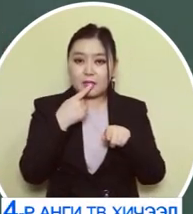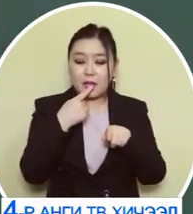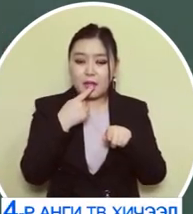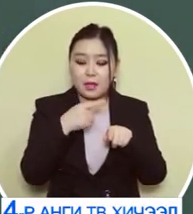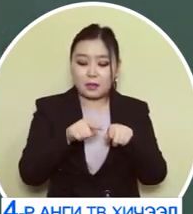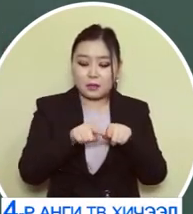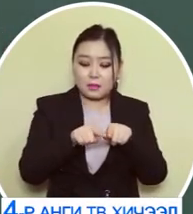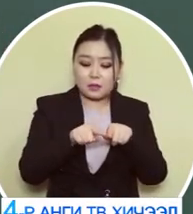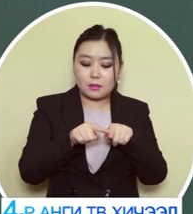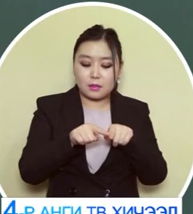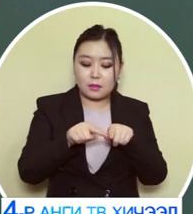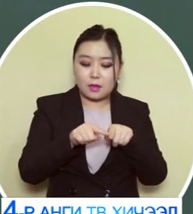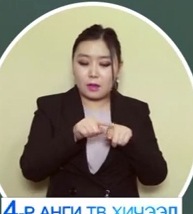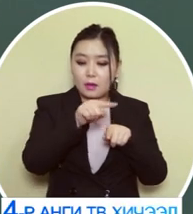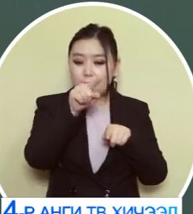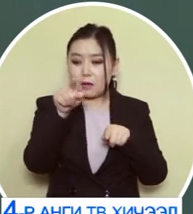батареяның алу полюсіне.